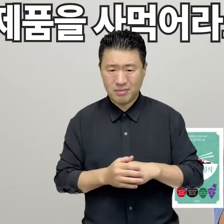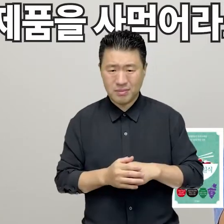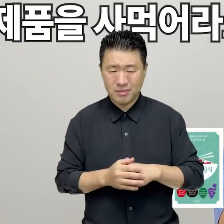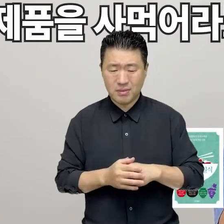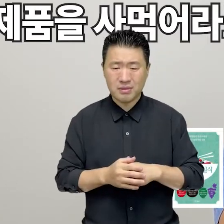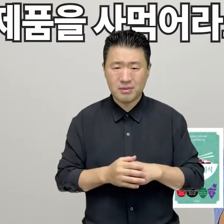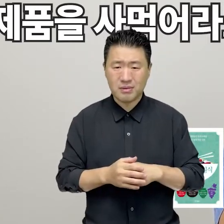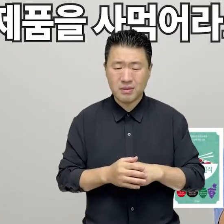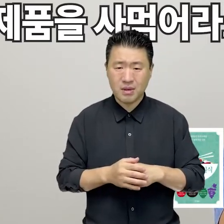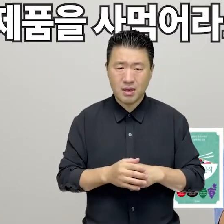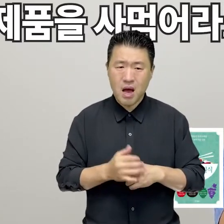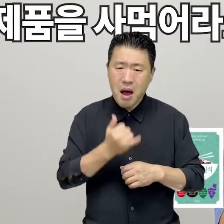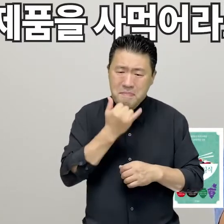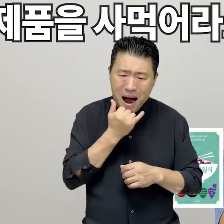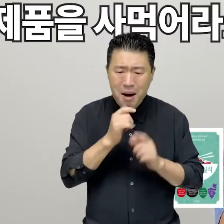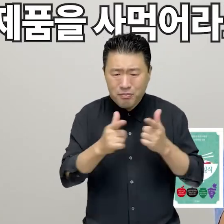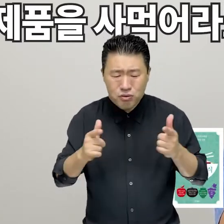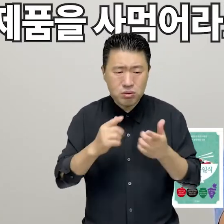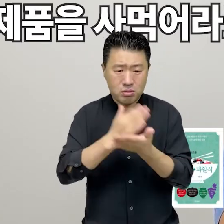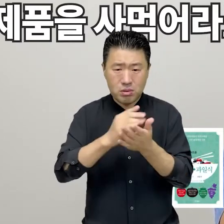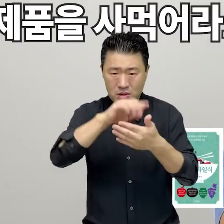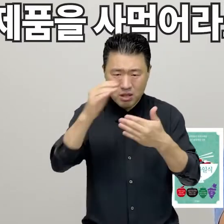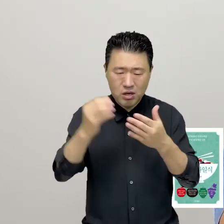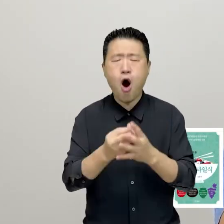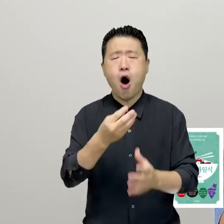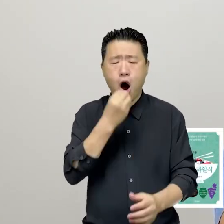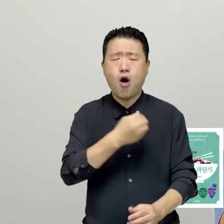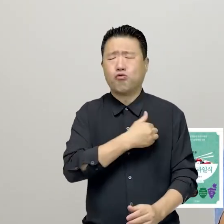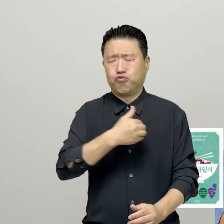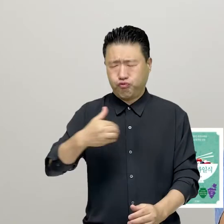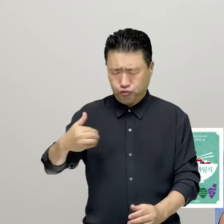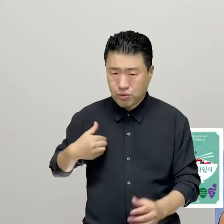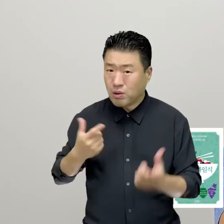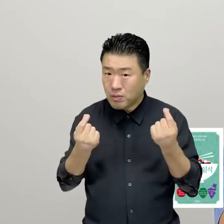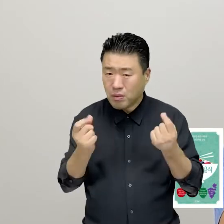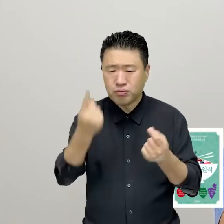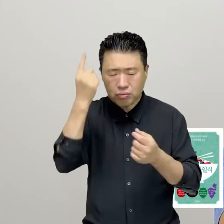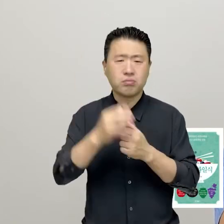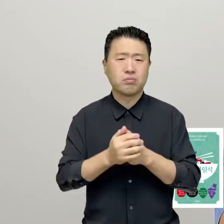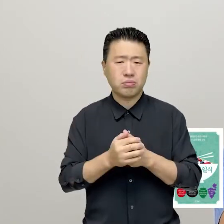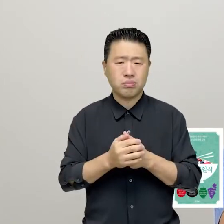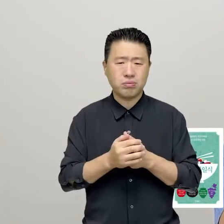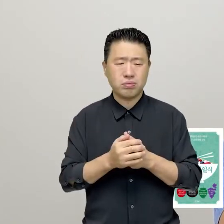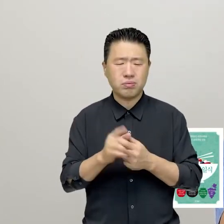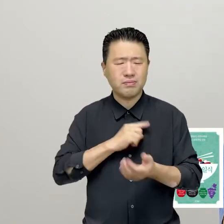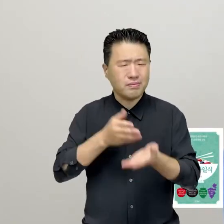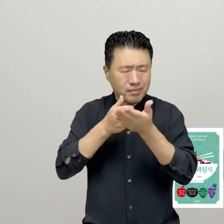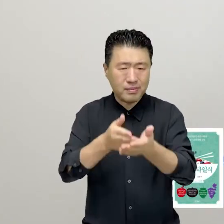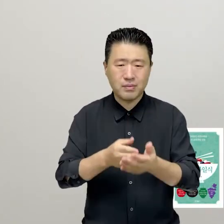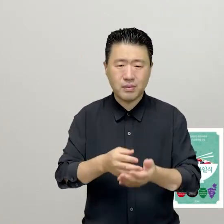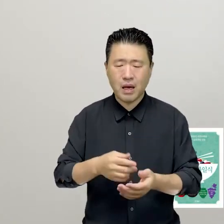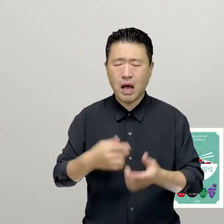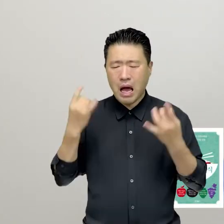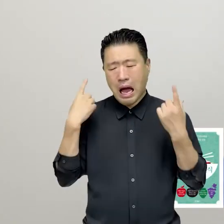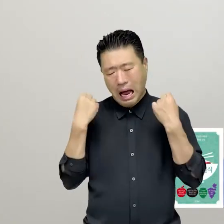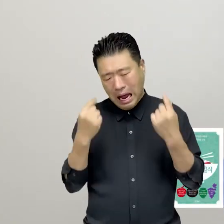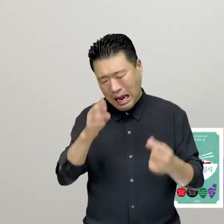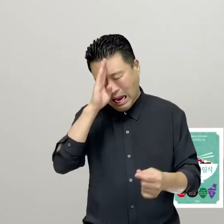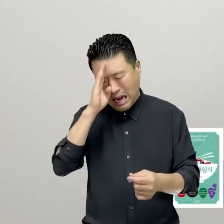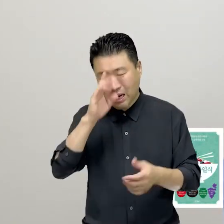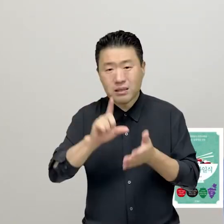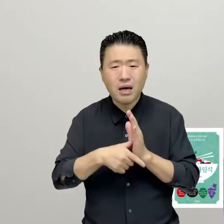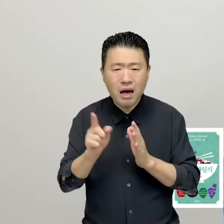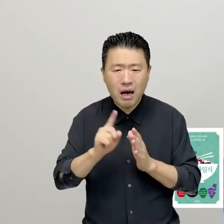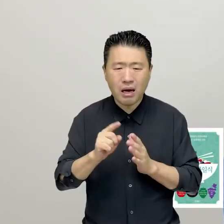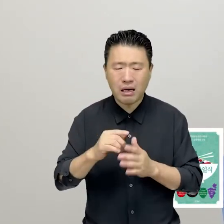또한 견과류나 통곡물을 같이 먹으면 충분하기 때문에 가장 먼저 저는 만성질환을 갖고